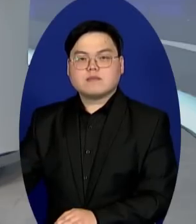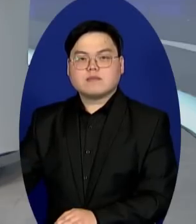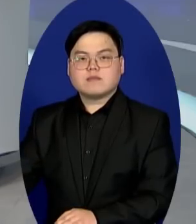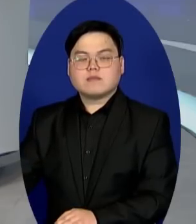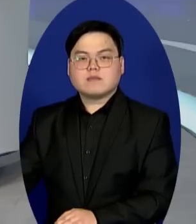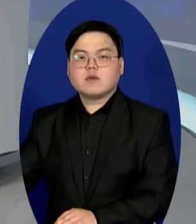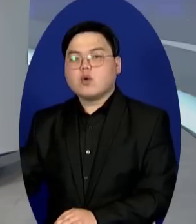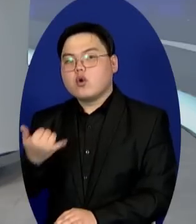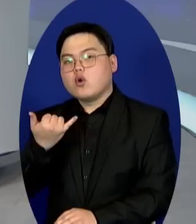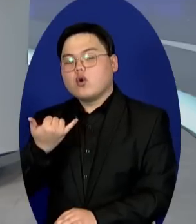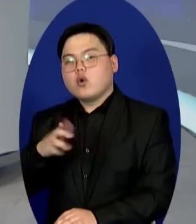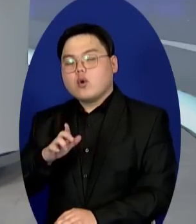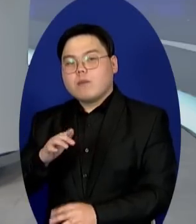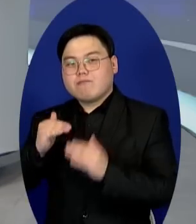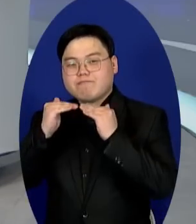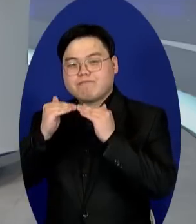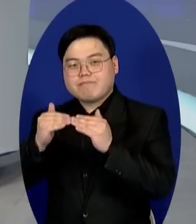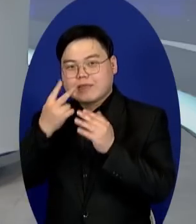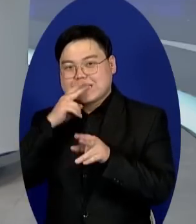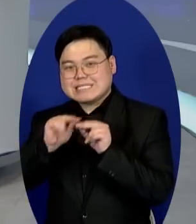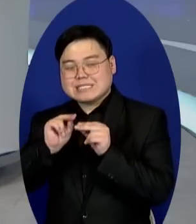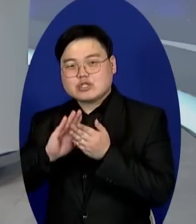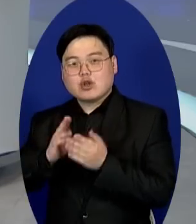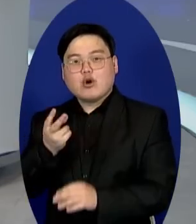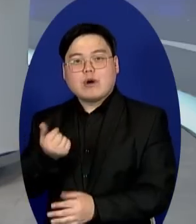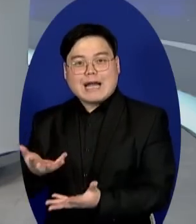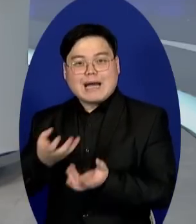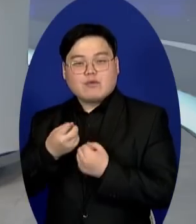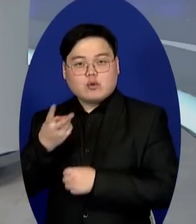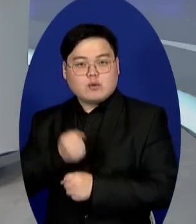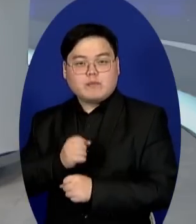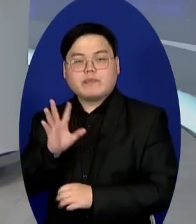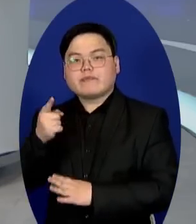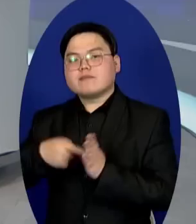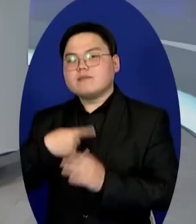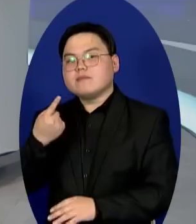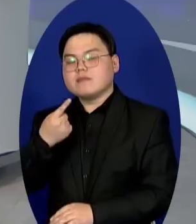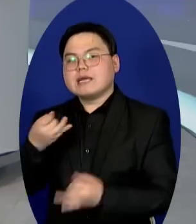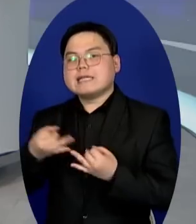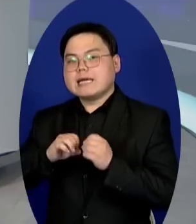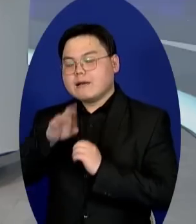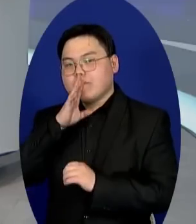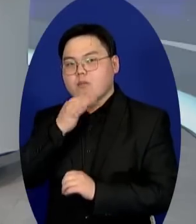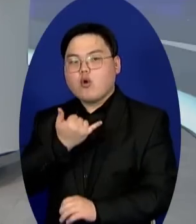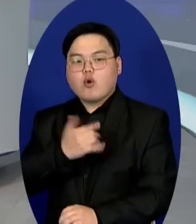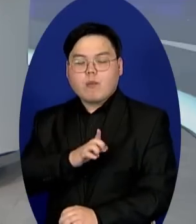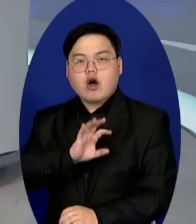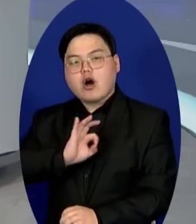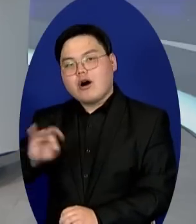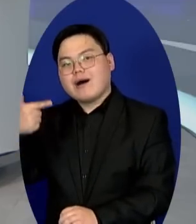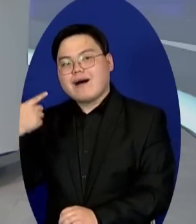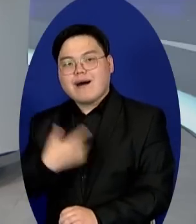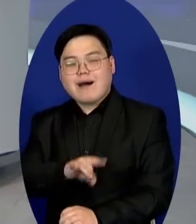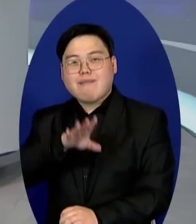Нийслэл орчмын шалган нэвтрүүлэх товчлуудын төлбөр хураамж авах явцыг 11-р сарын 1-ээс цахимжуулахар болсон. Нийслэл хот руу орж гарч байгаа тээврийн хэрэгслээс